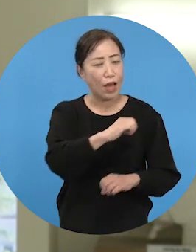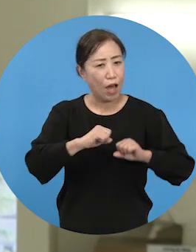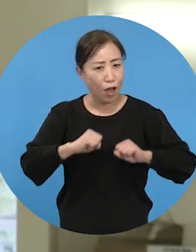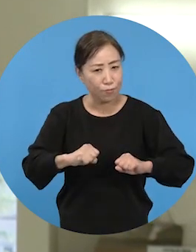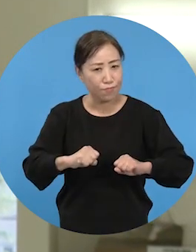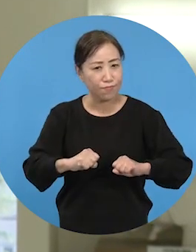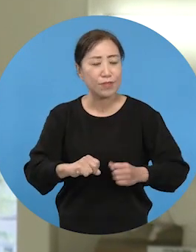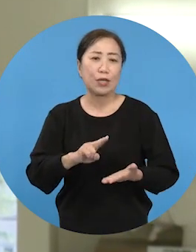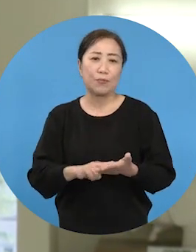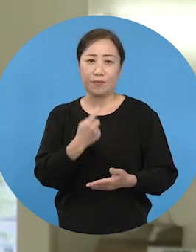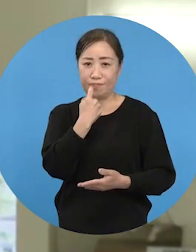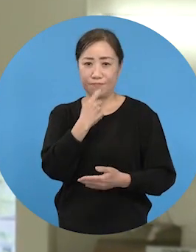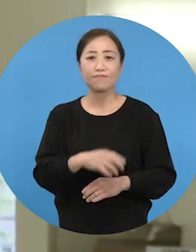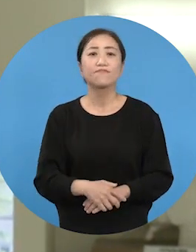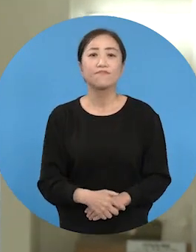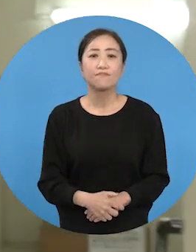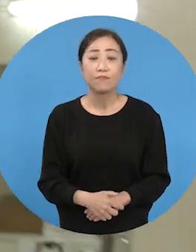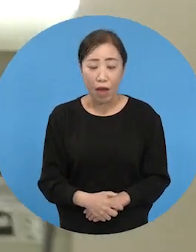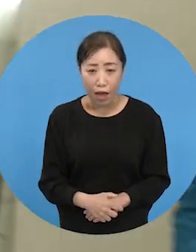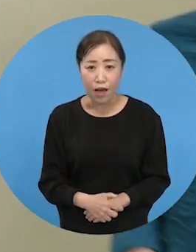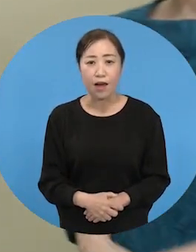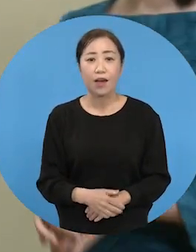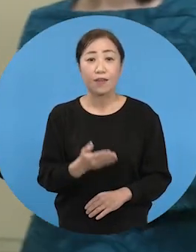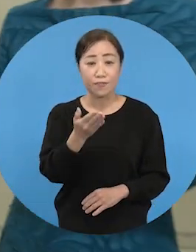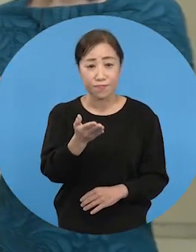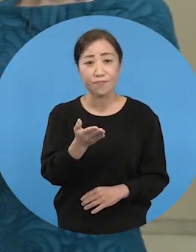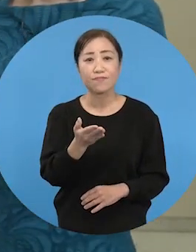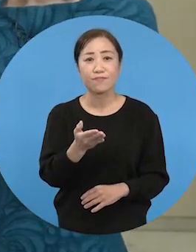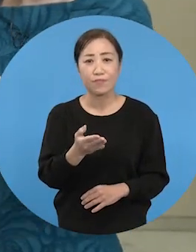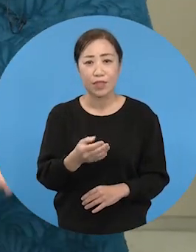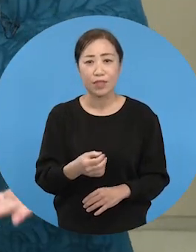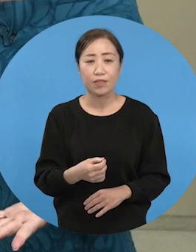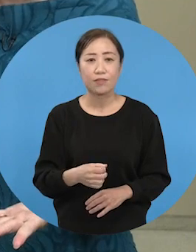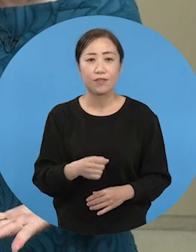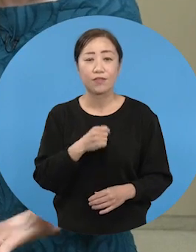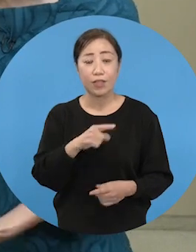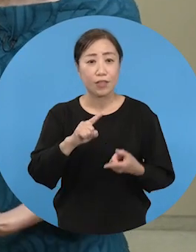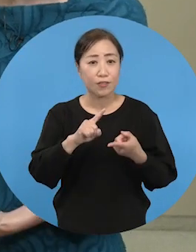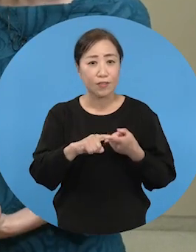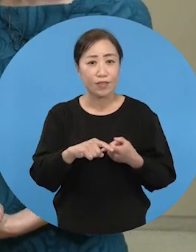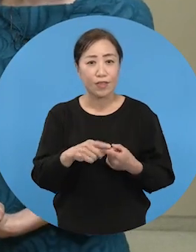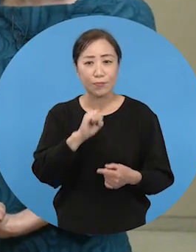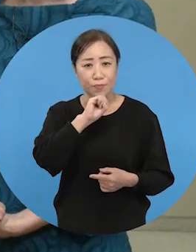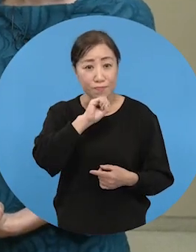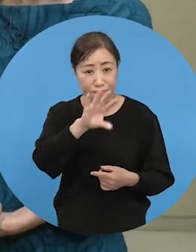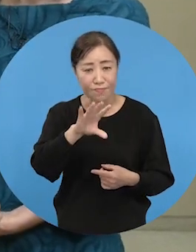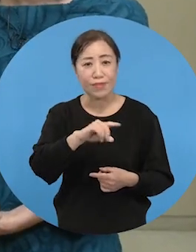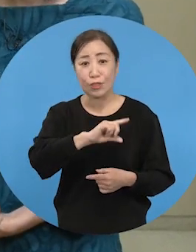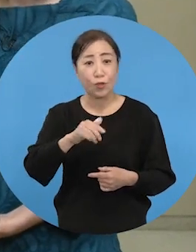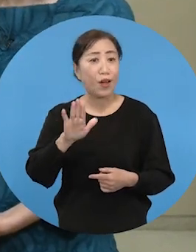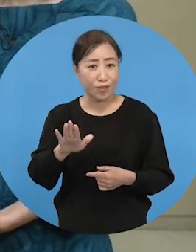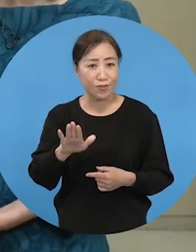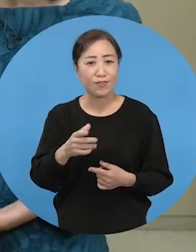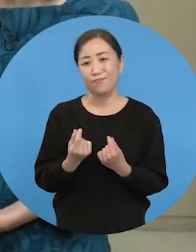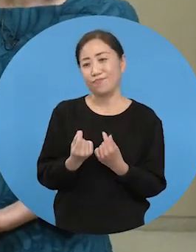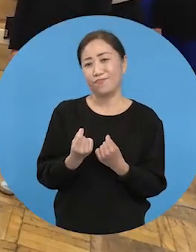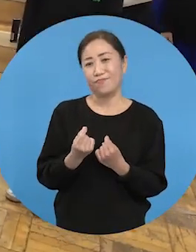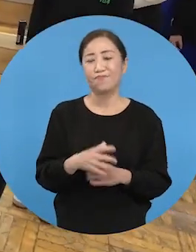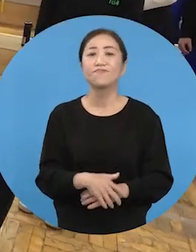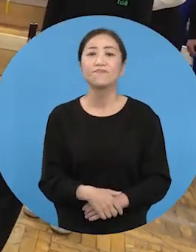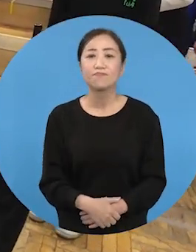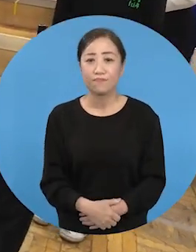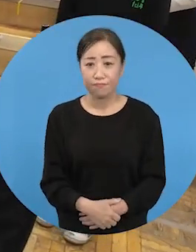やろうというふうにやってます。 じゃあもう部長自らお声掛けをしたりするわけですか。 はい、そうなんです